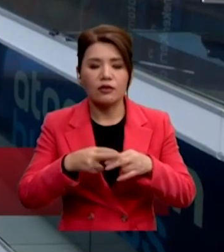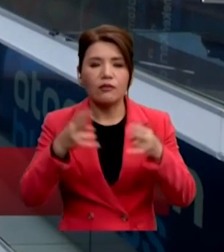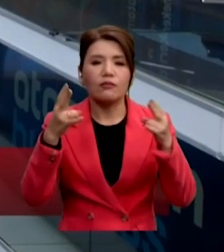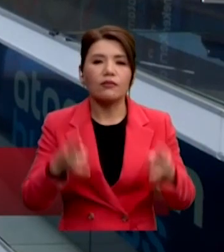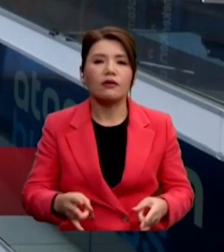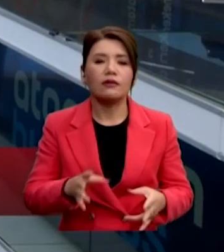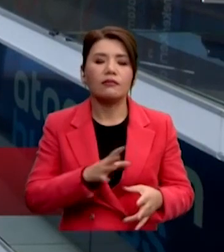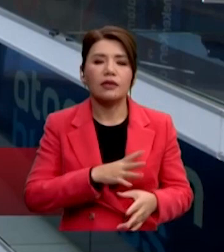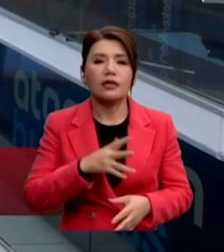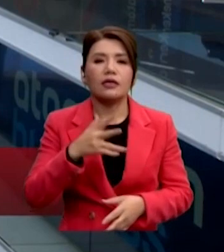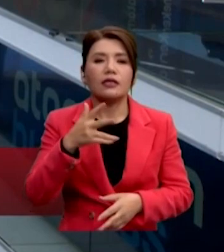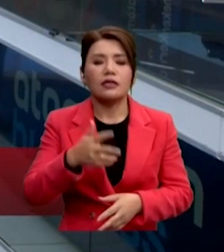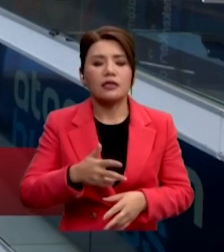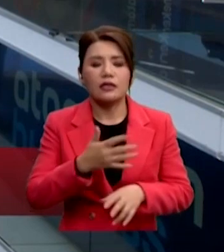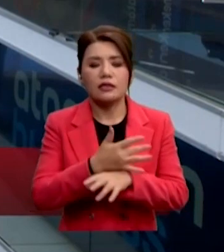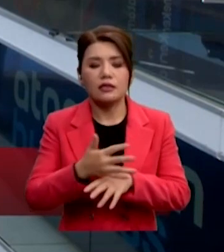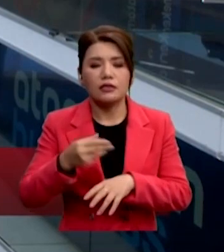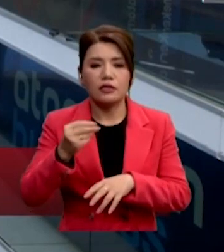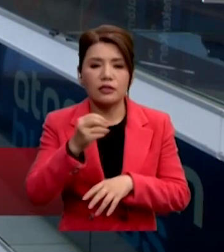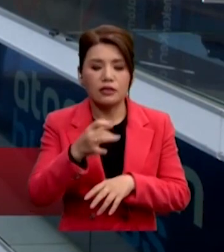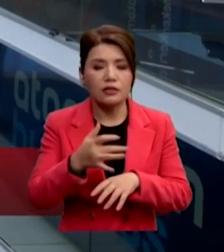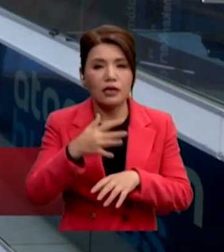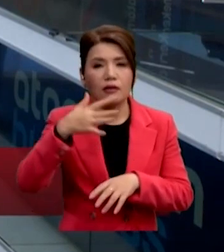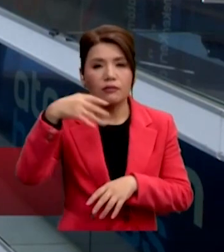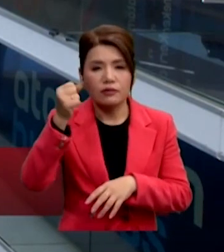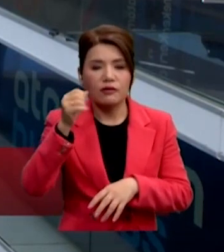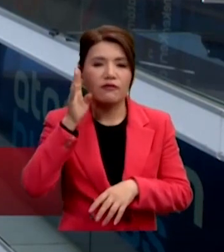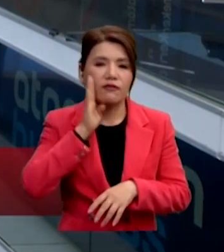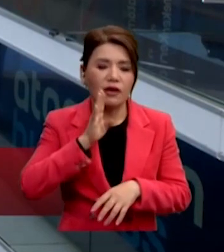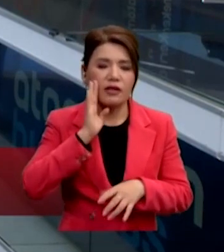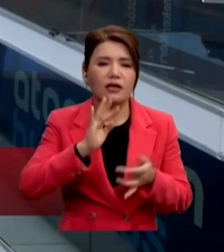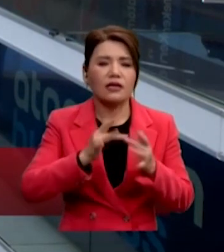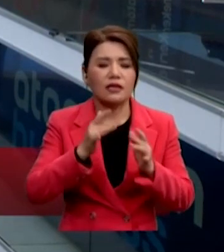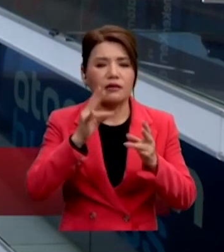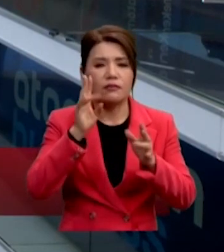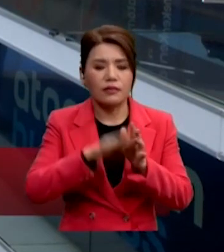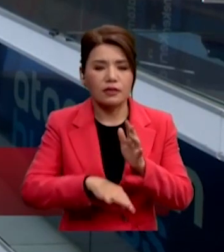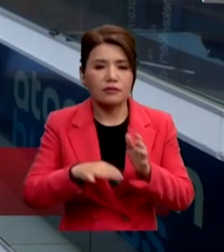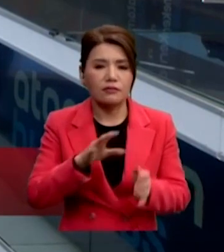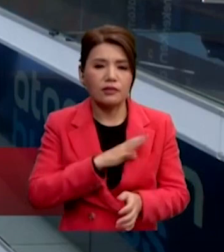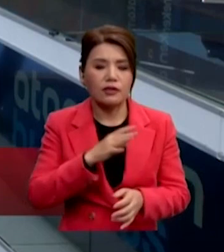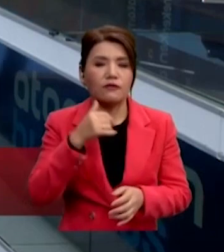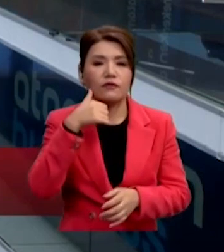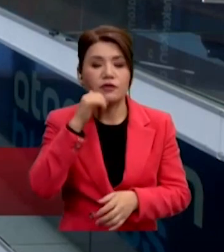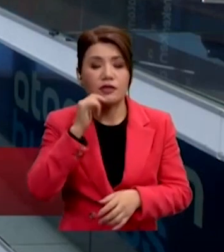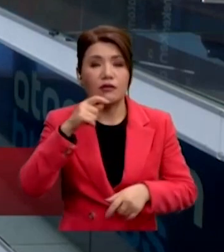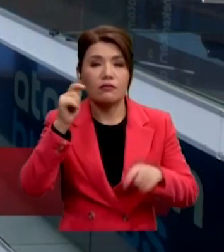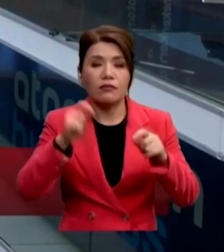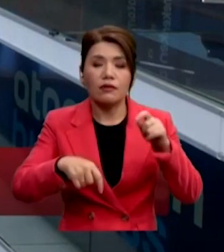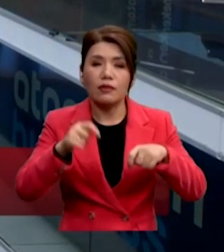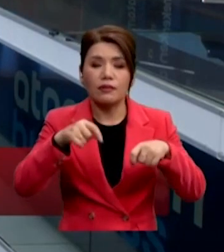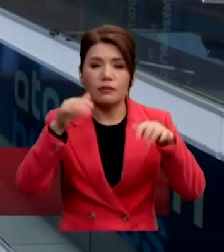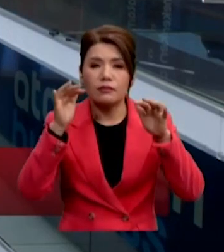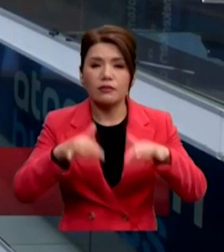На несколько часов областной центр остался без электричества, воды и мобильного интернета. Это после вчерашнего не менее масштабного